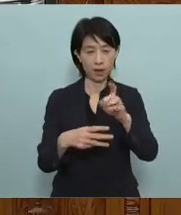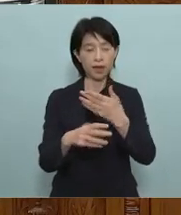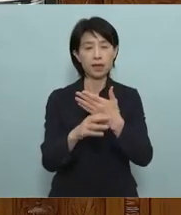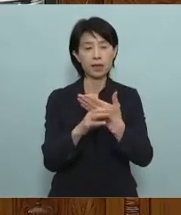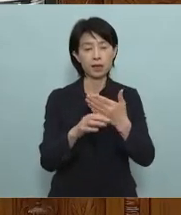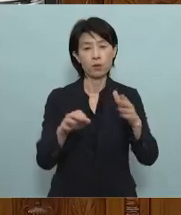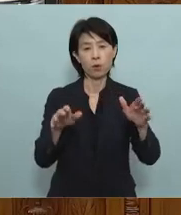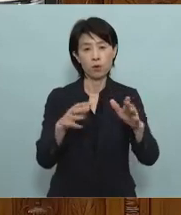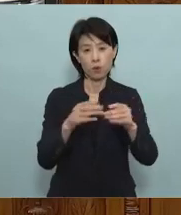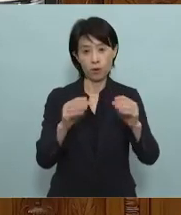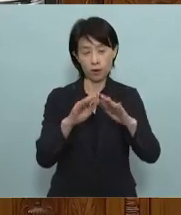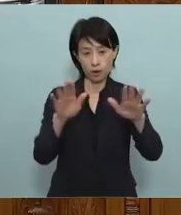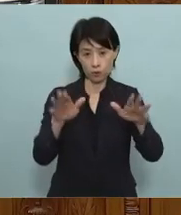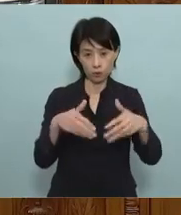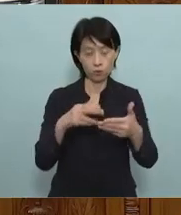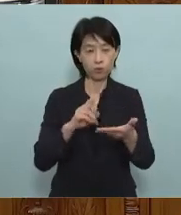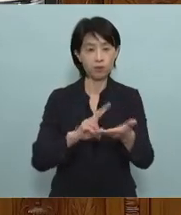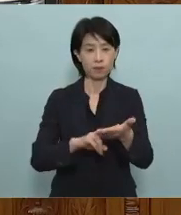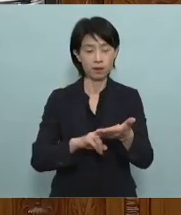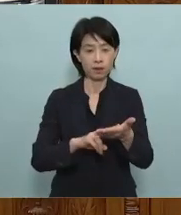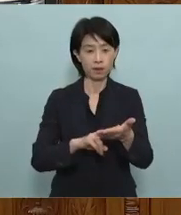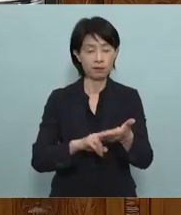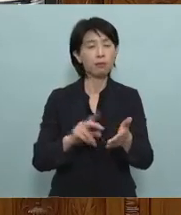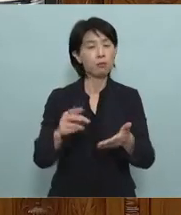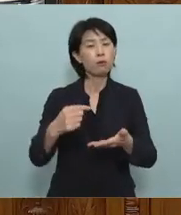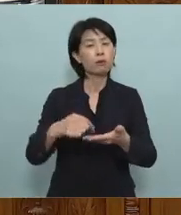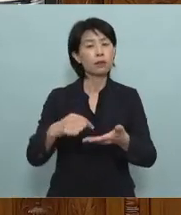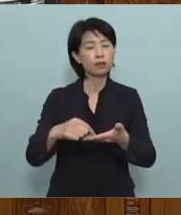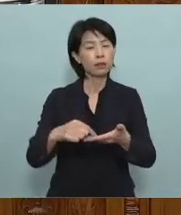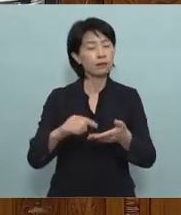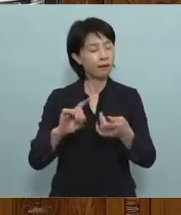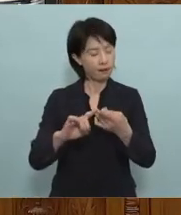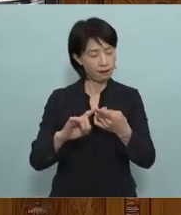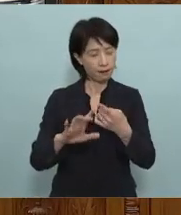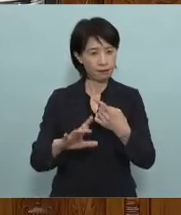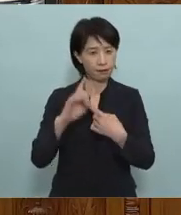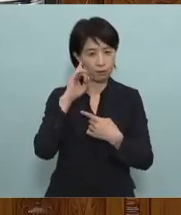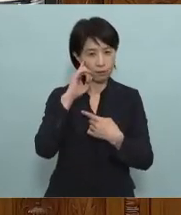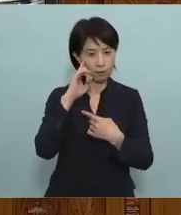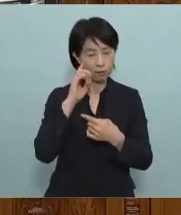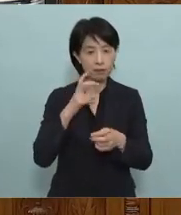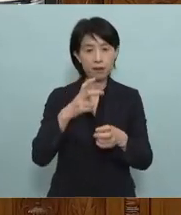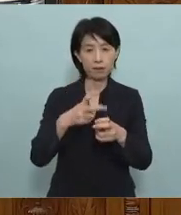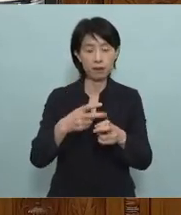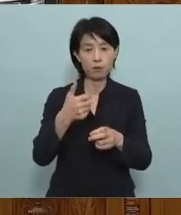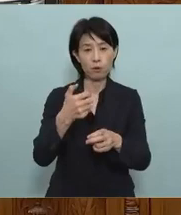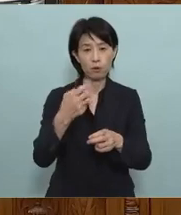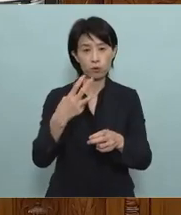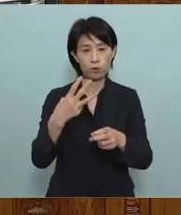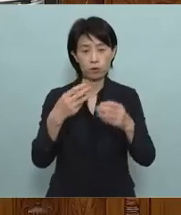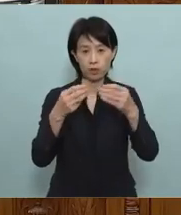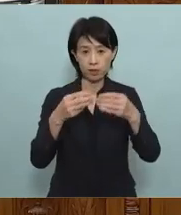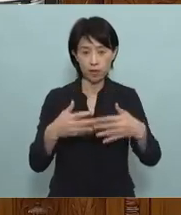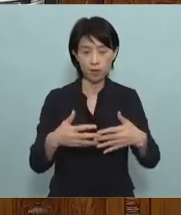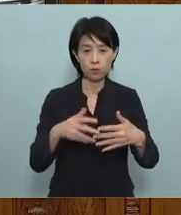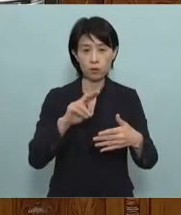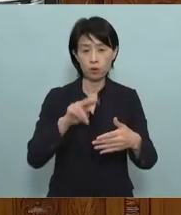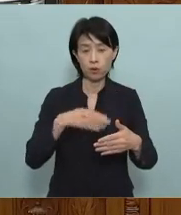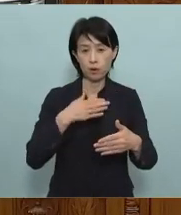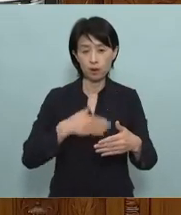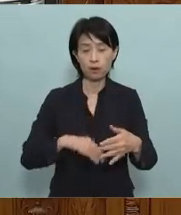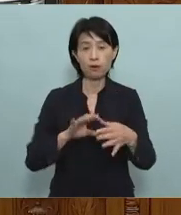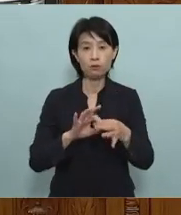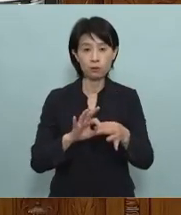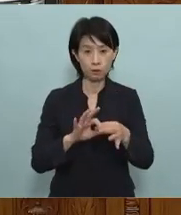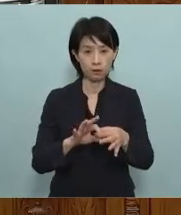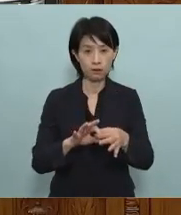決定したものであり、ご指摘は当たらないと思っています。そして憲法53条の解釈については、これ